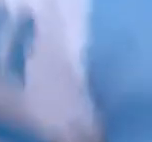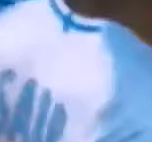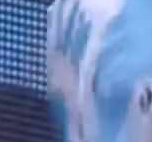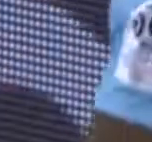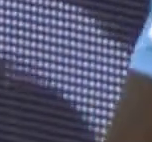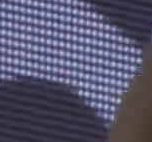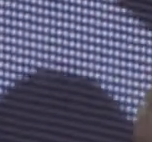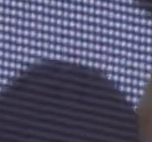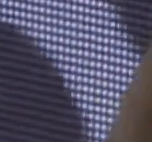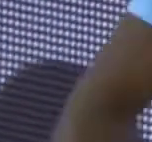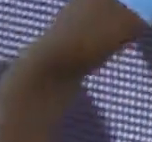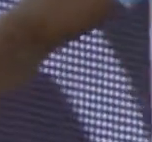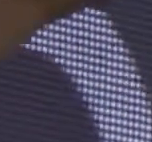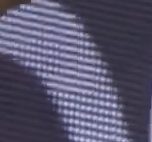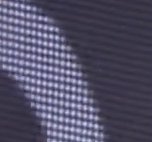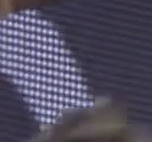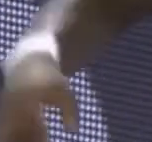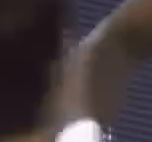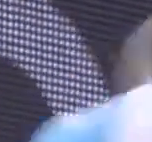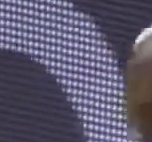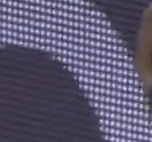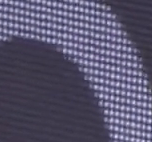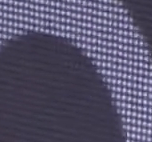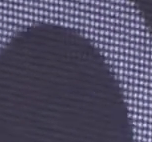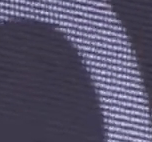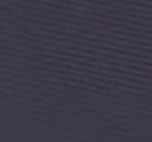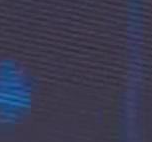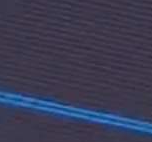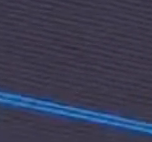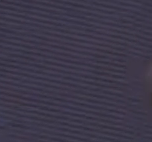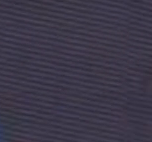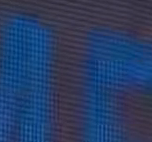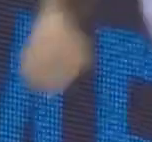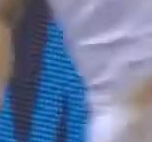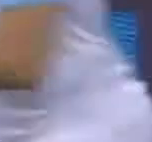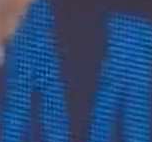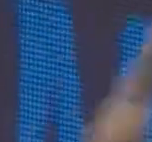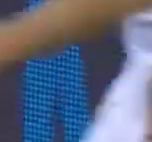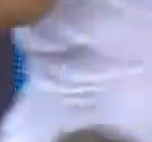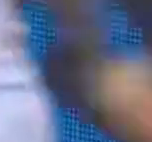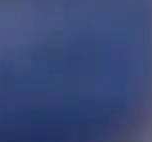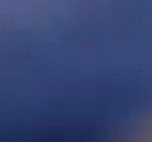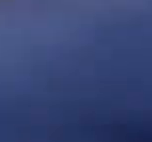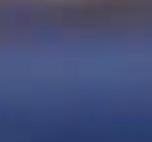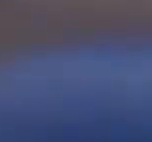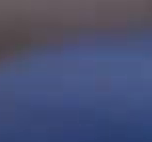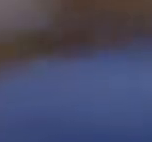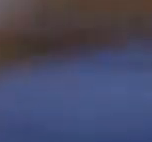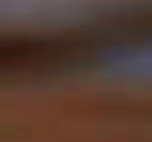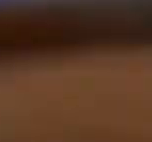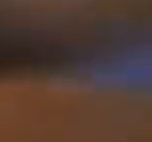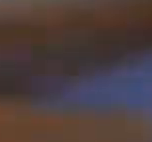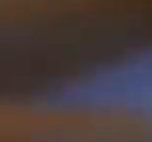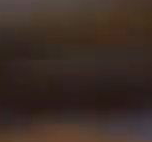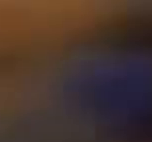את עין הצופים, אלא החגיגה שלאחריה. החלוץ לקח מאחד הכתבים את הסלולרי שלו, אותו הוא השאיר אצלו מבעוד